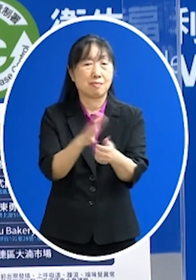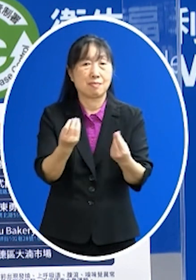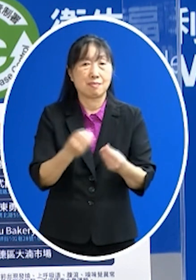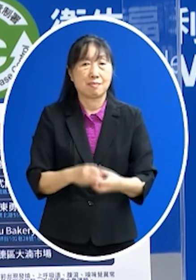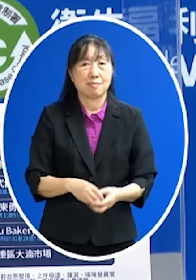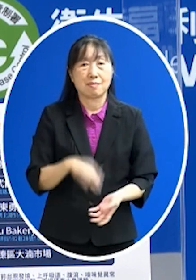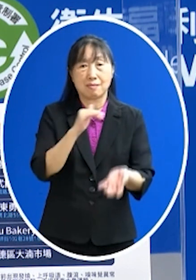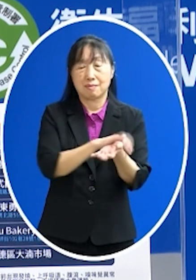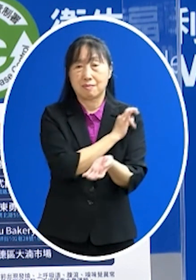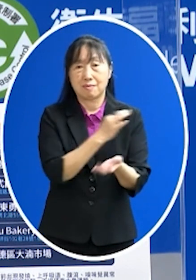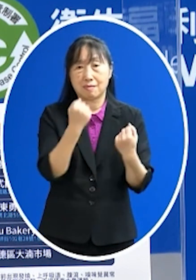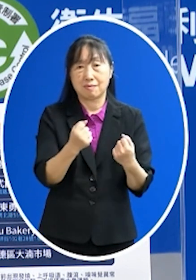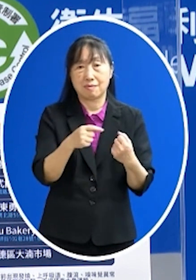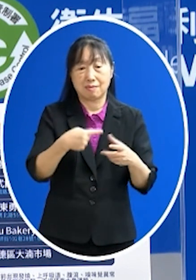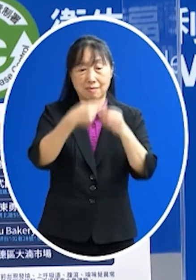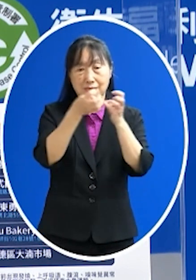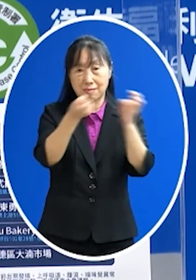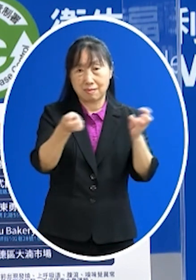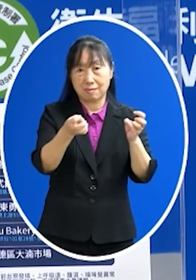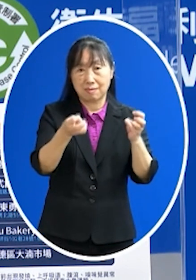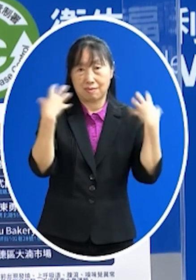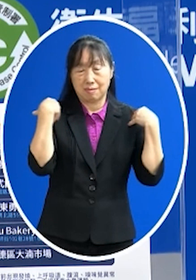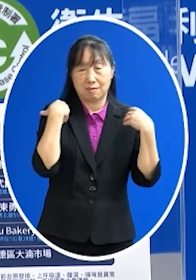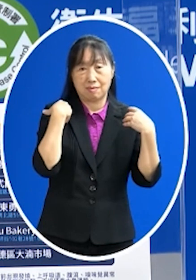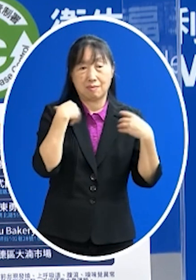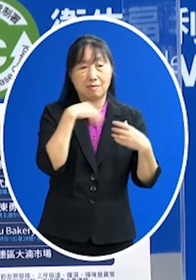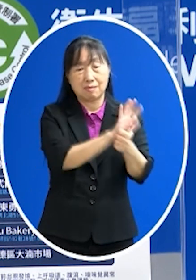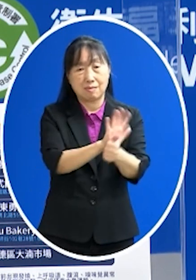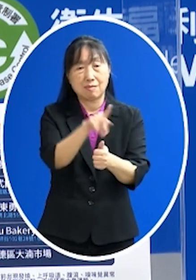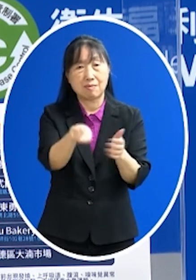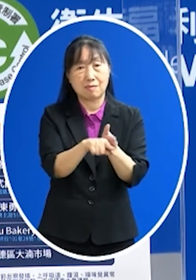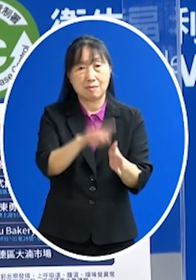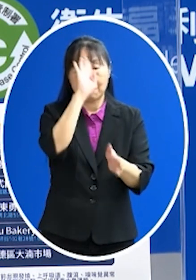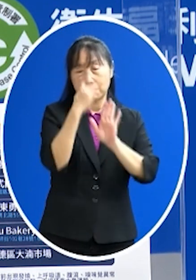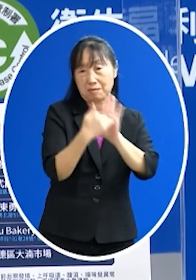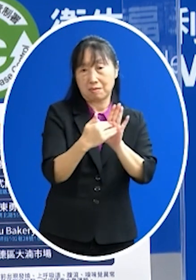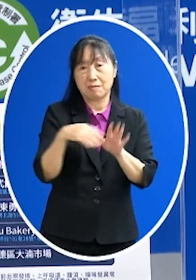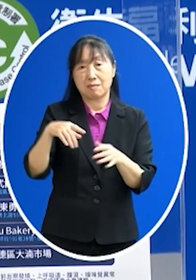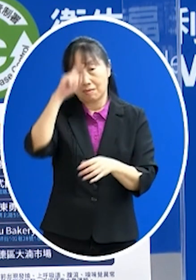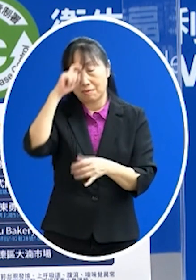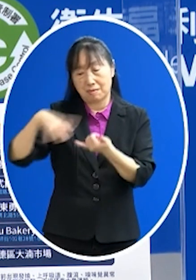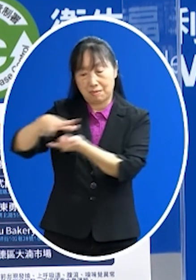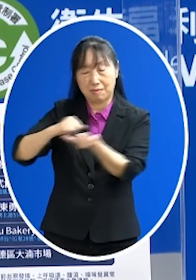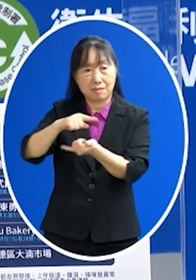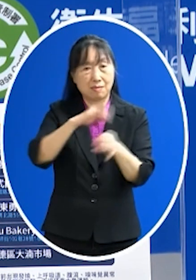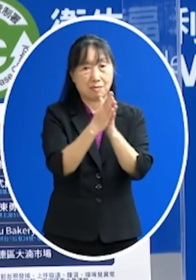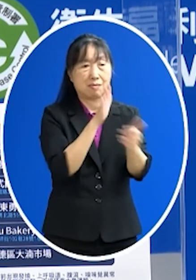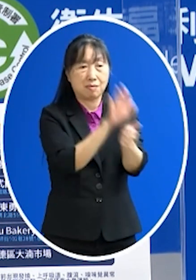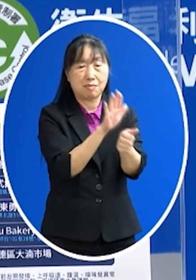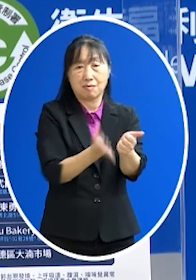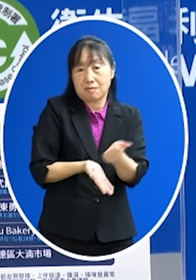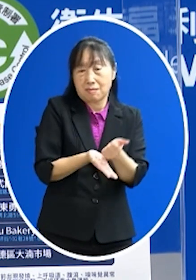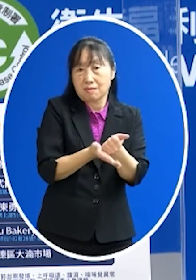界医护在第一线抵抗这病毒的时候，那我相信全民。能够做医护的后盾，那最好就